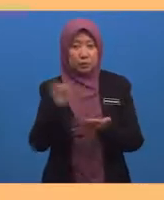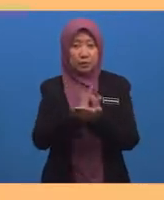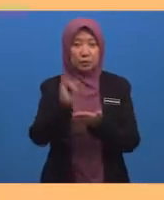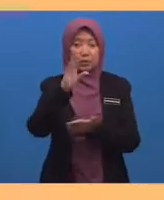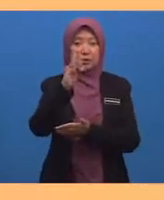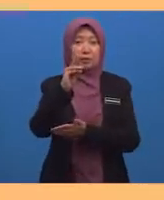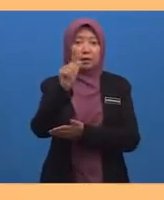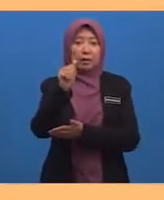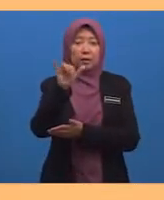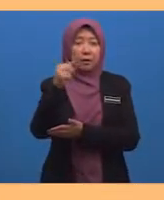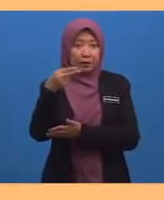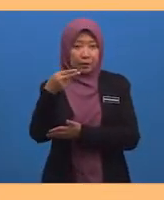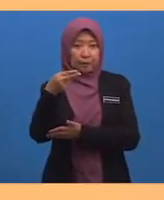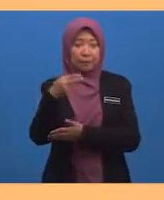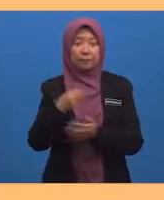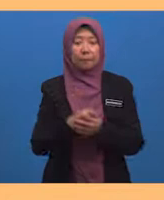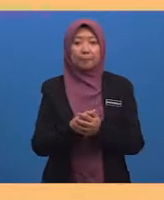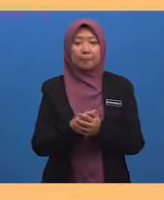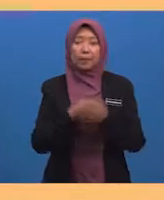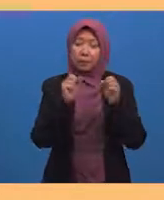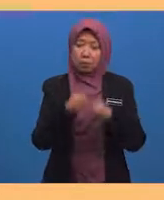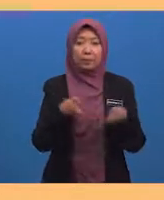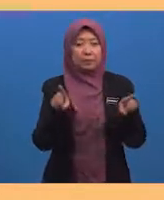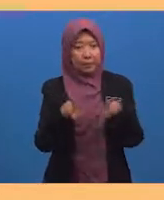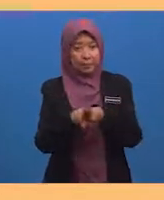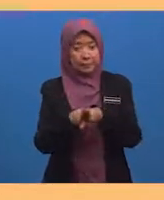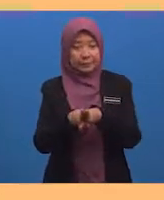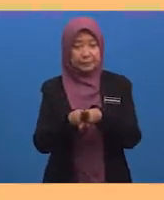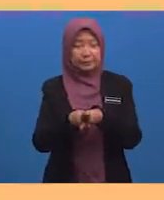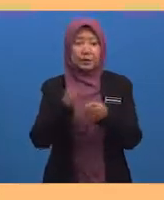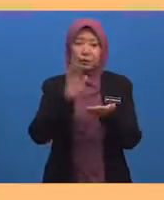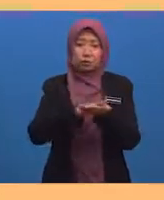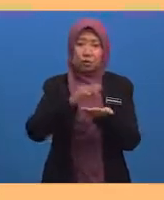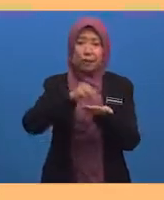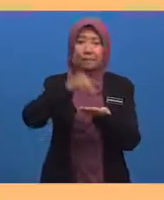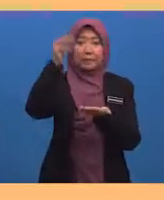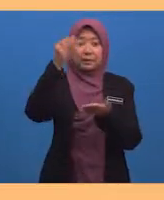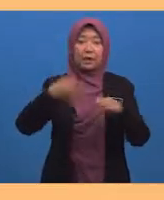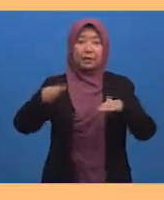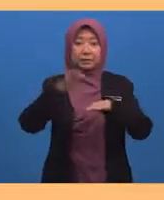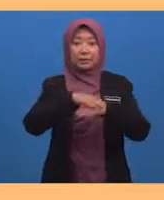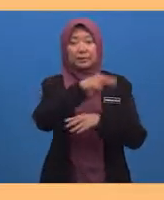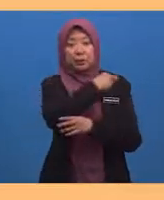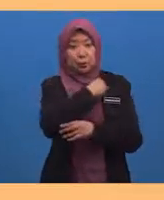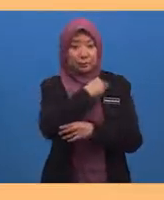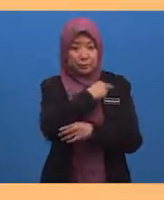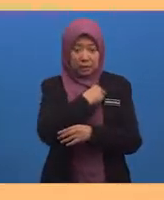Dayah. Dayah di Aceh boleh disamakan dengan sekolah menengah atas di Indonesia.